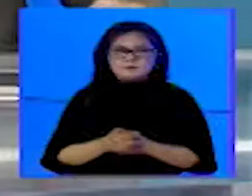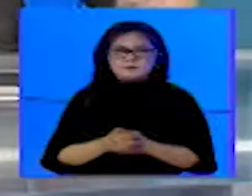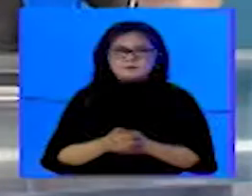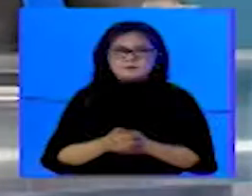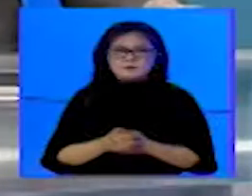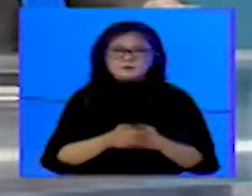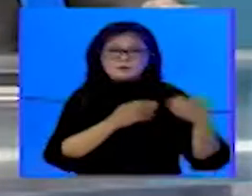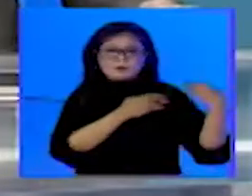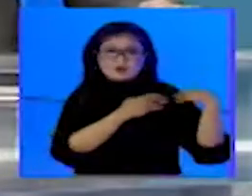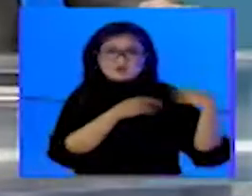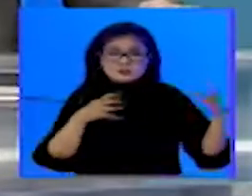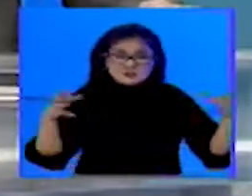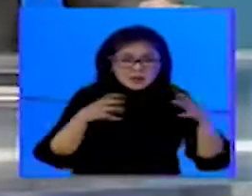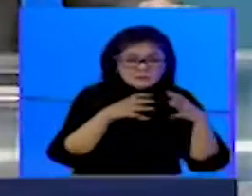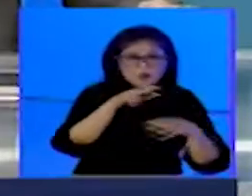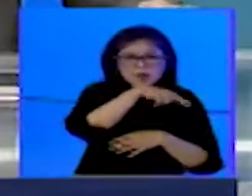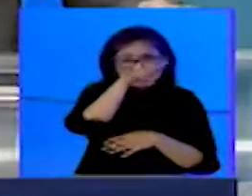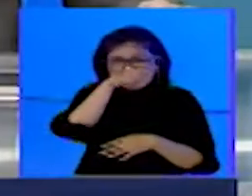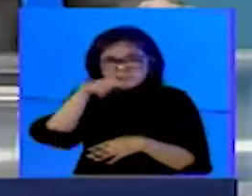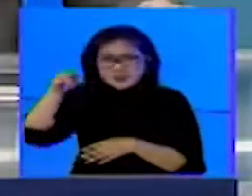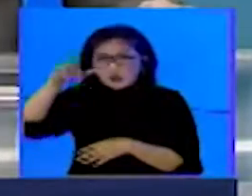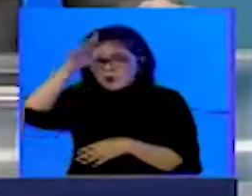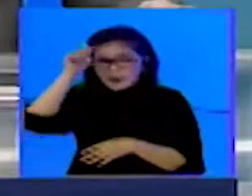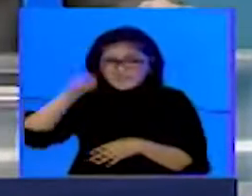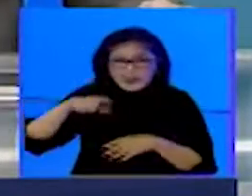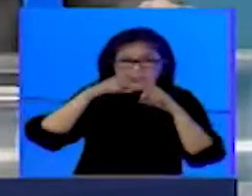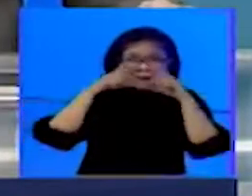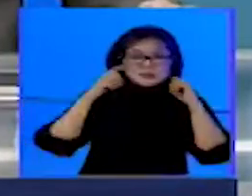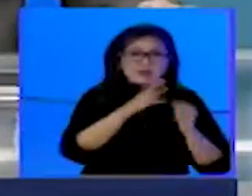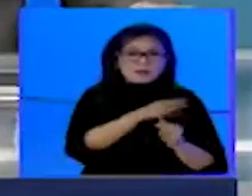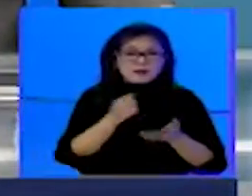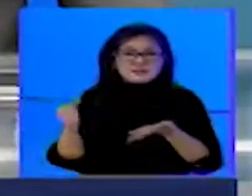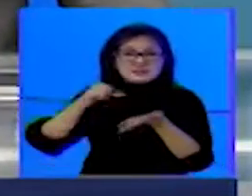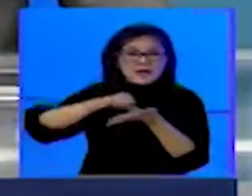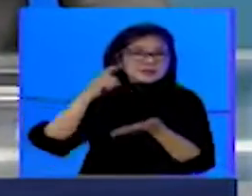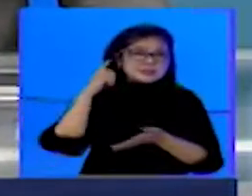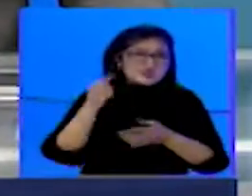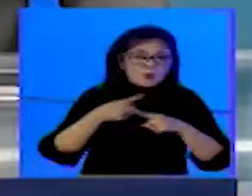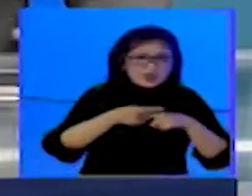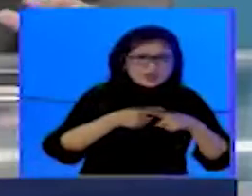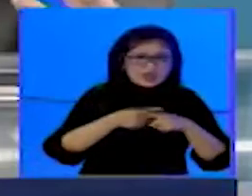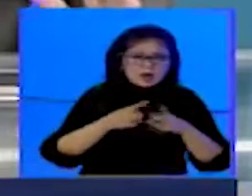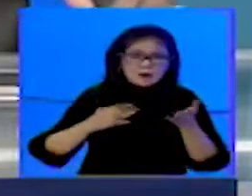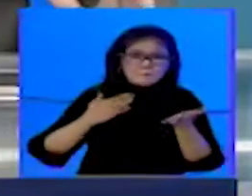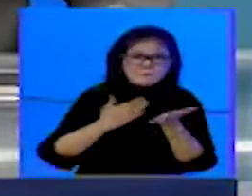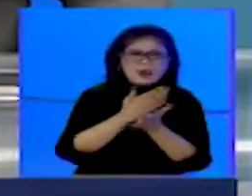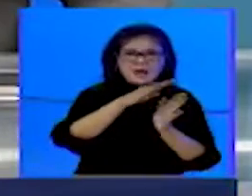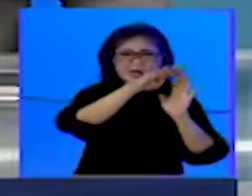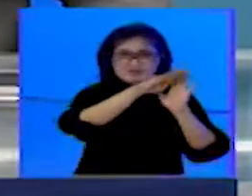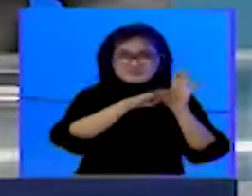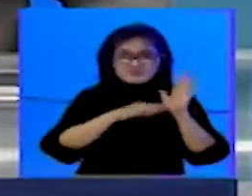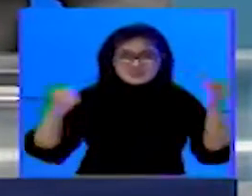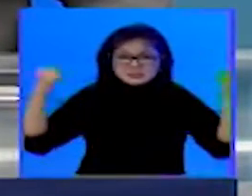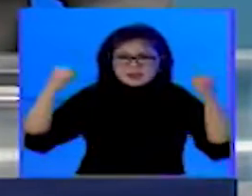Hai razia masker juga dilakukan petugas gabungan di Kabupaten Sragen Jawa Tengah para pelanggar protokol kesehatan dihukum push-up